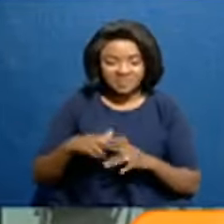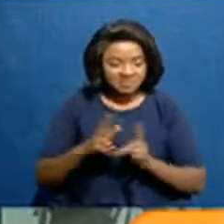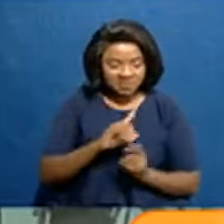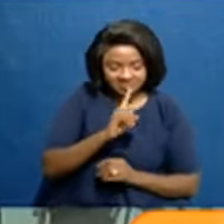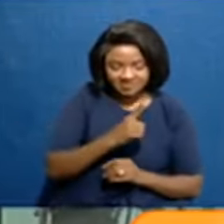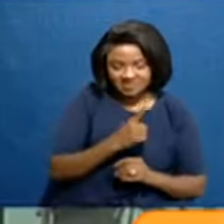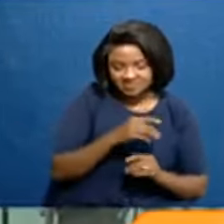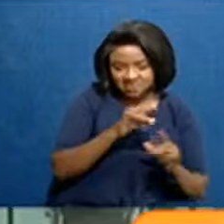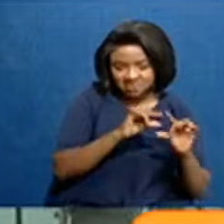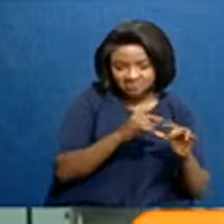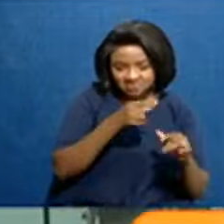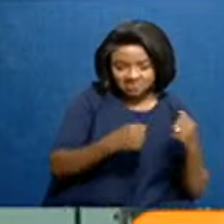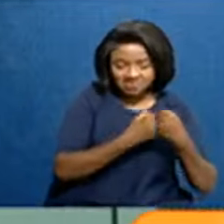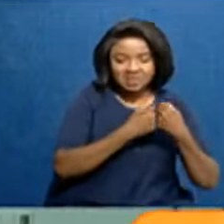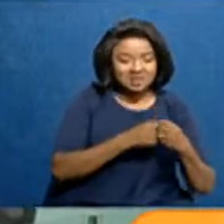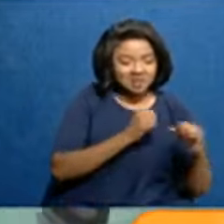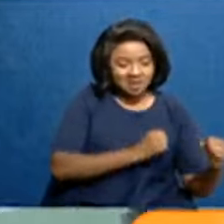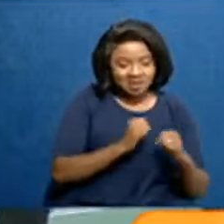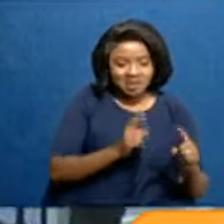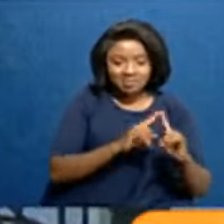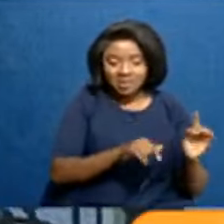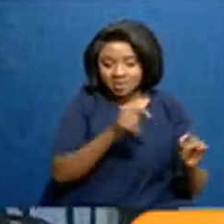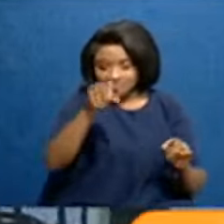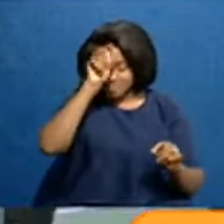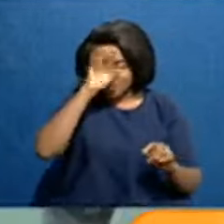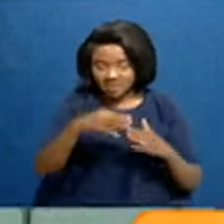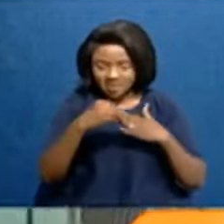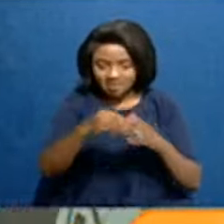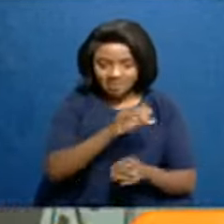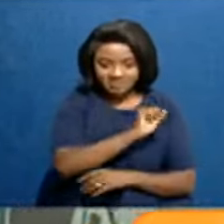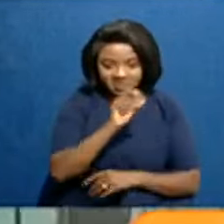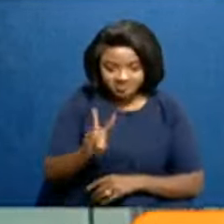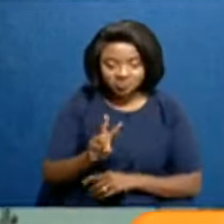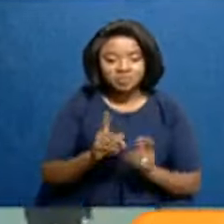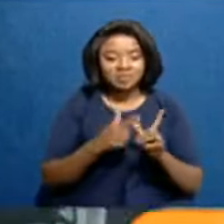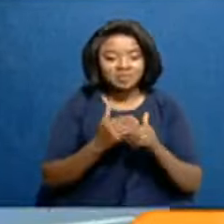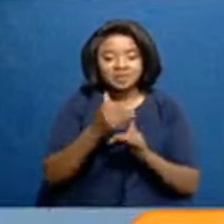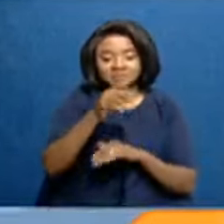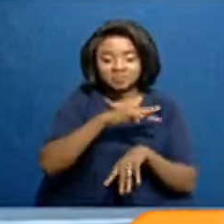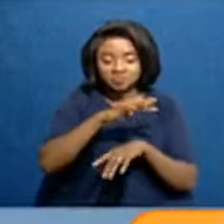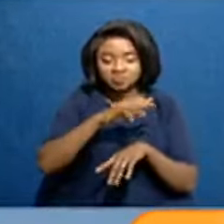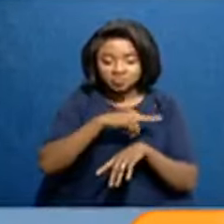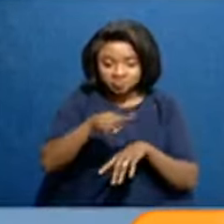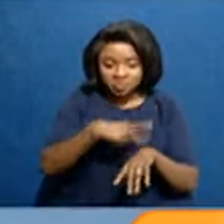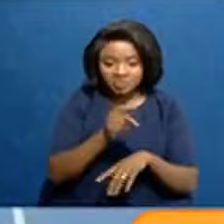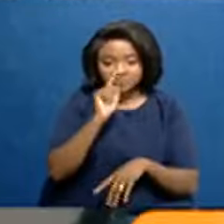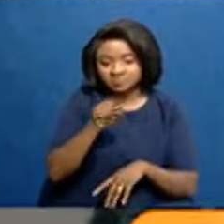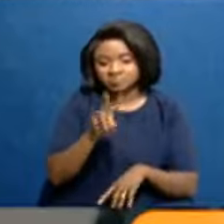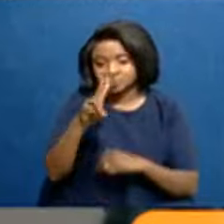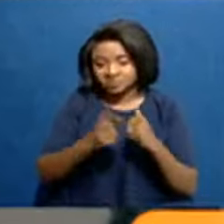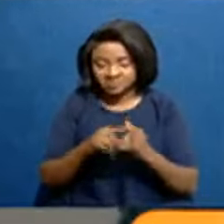ya pili huku mpinzani wake Maya Sharif wa Misri akiongoza 5-2. Mechi hiyo ilichukua muda wa saa 4 na dakika